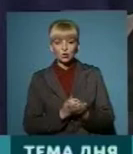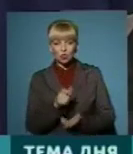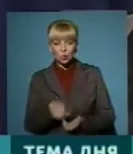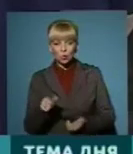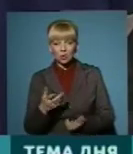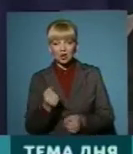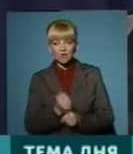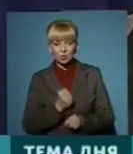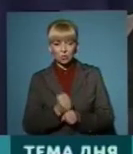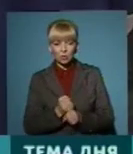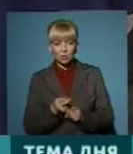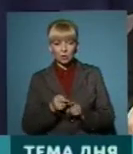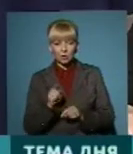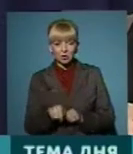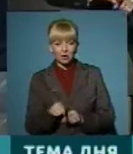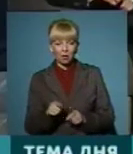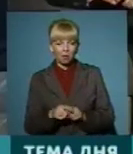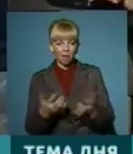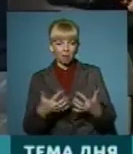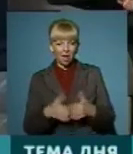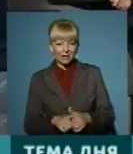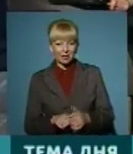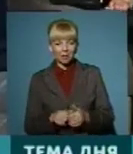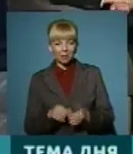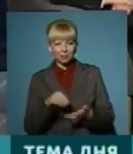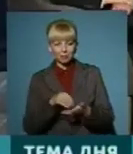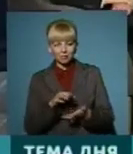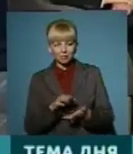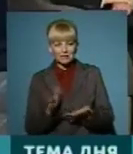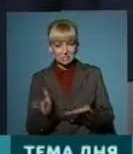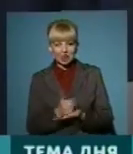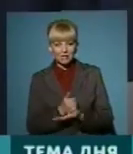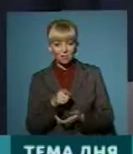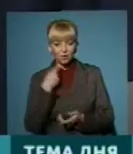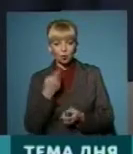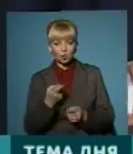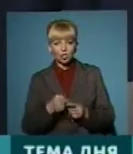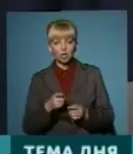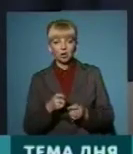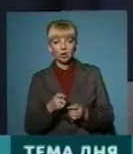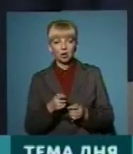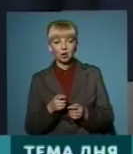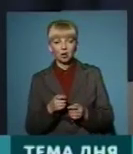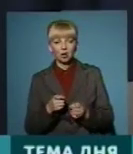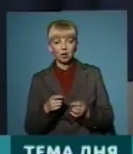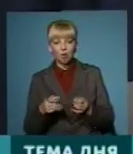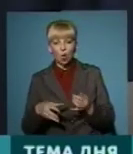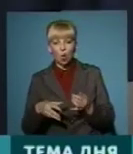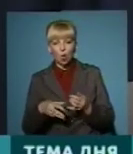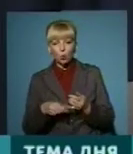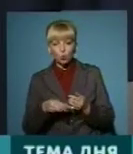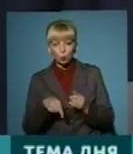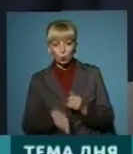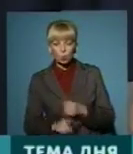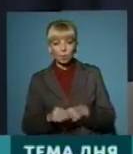які відпрацьовували цей механізм зняття, тому що ви кажете, що такі ґрунтовні, от як польські,